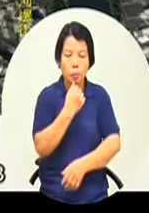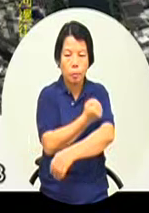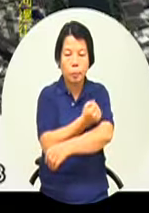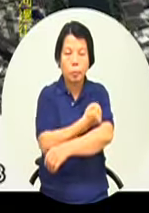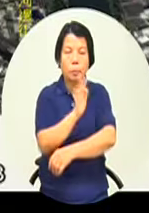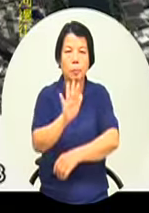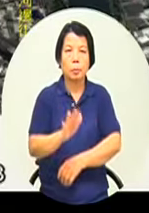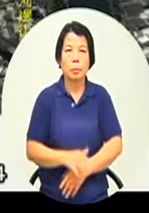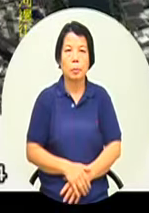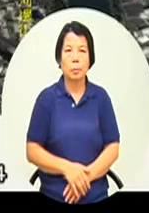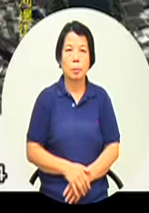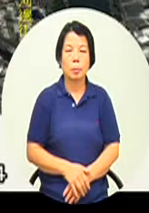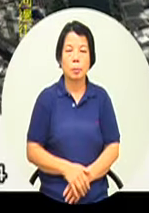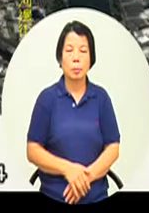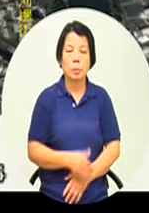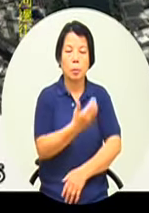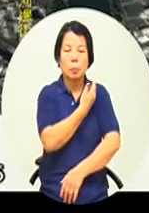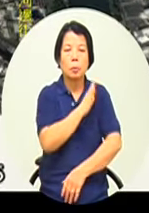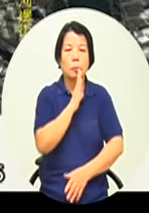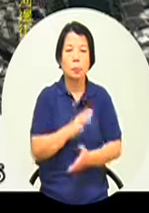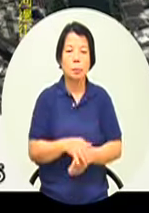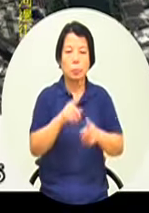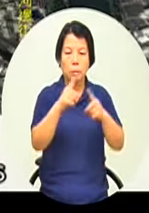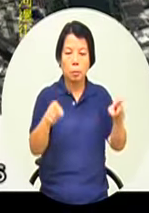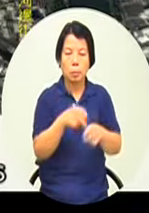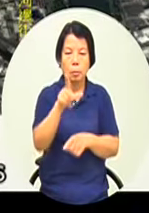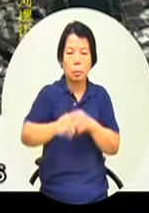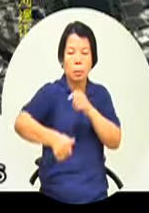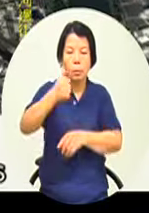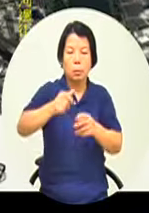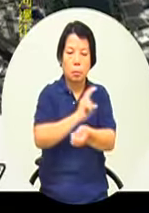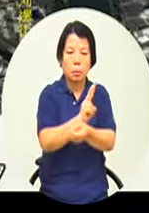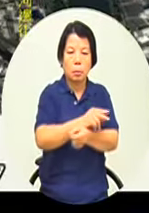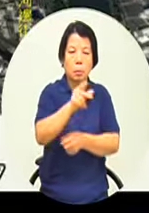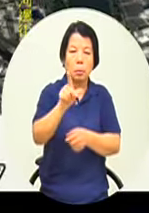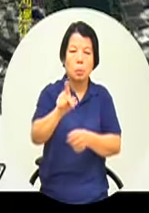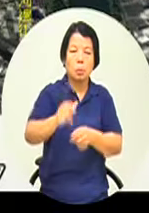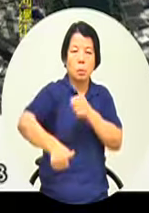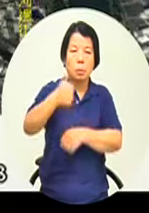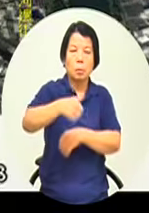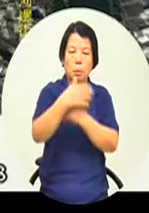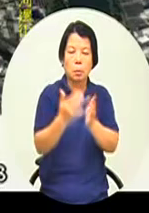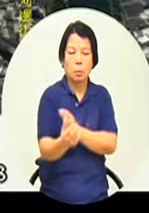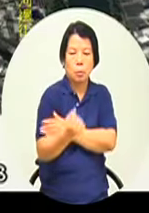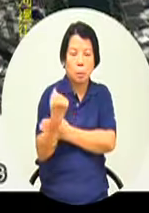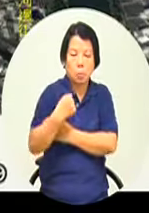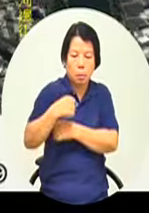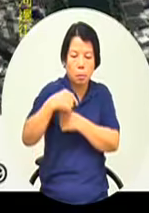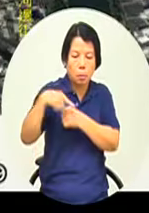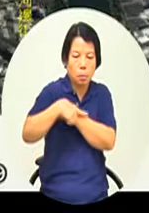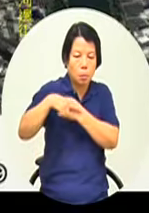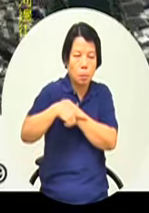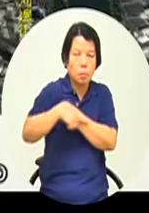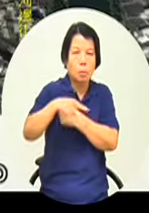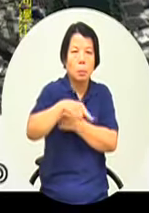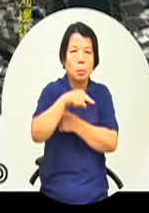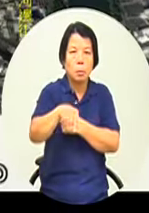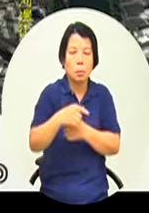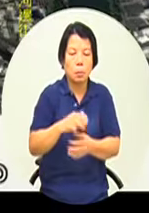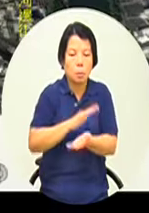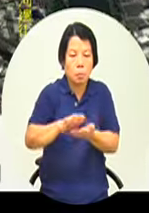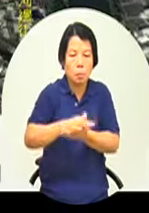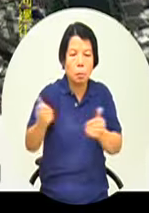实不管是在张科长还是林科长，他们也很尽量想办法来解决这个问题。这个在哪里？